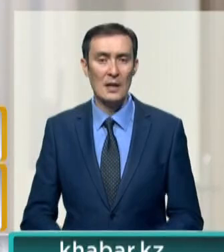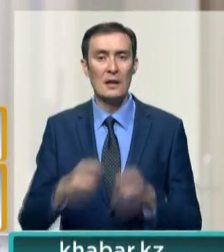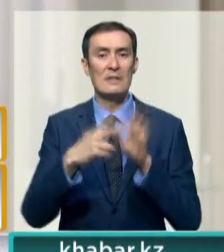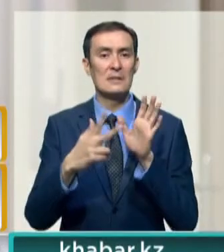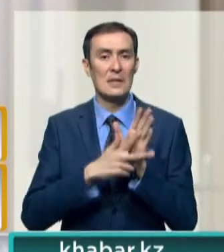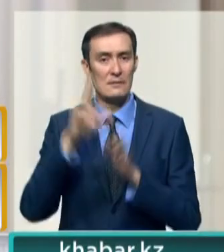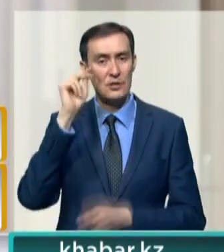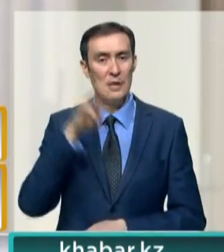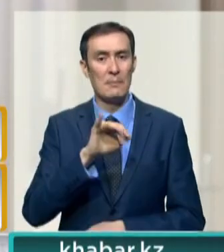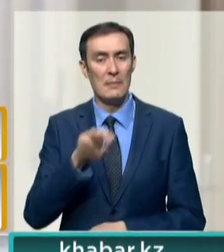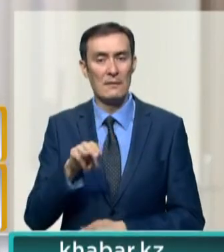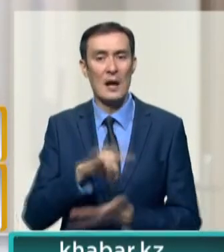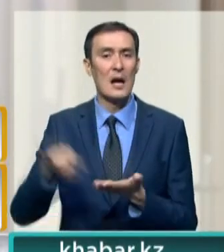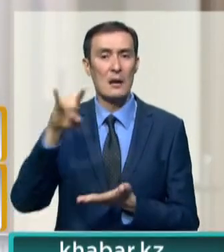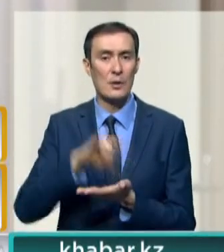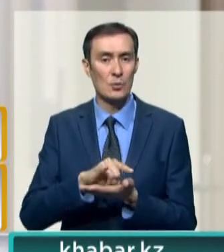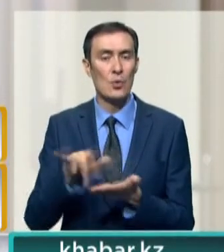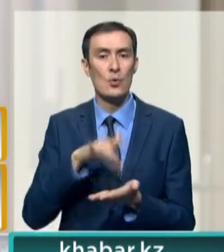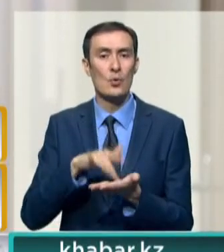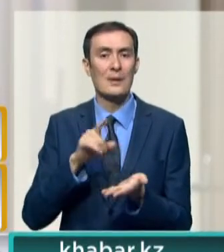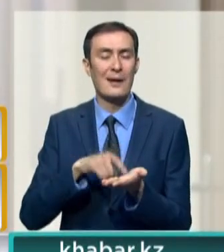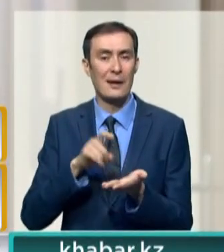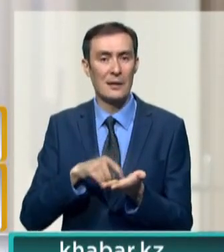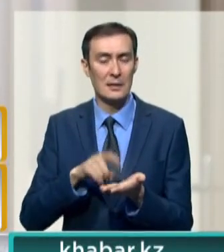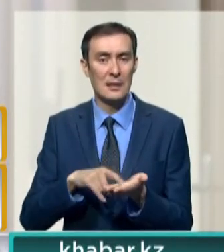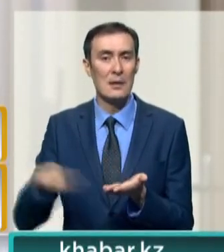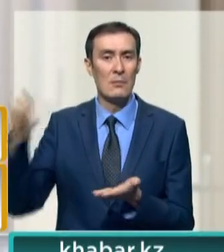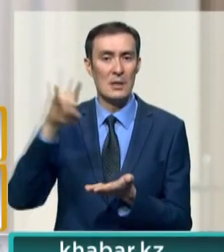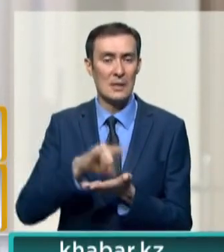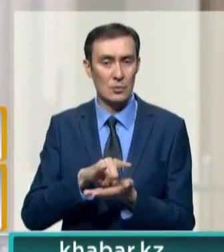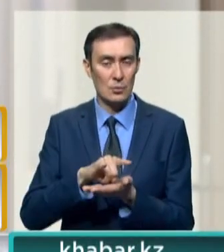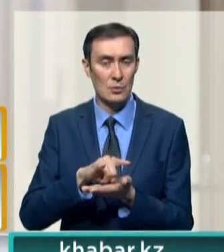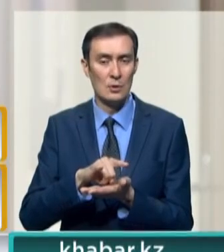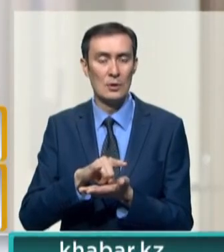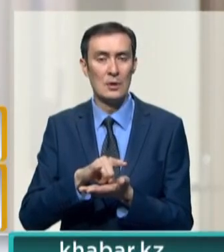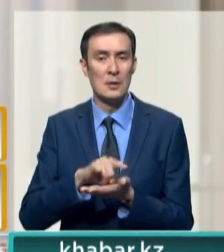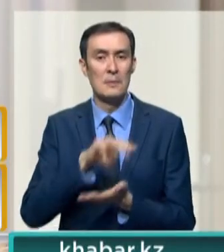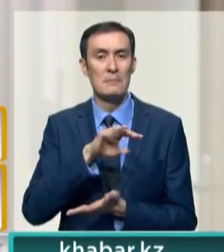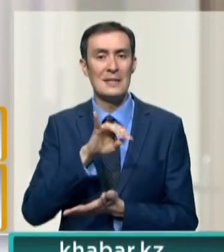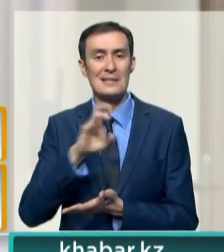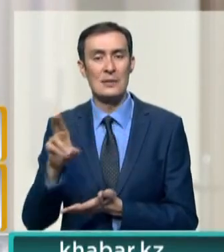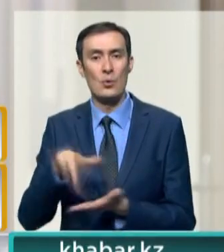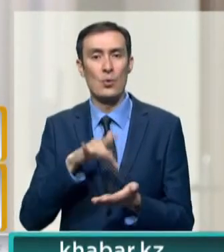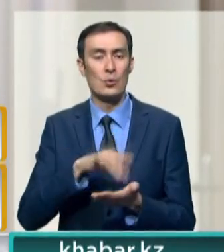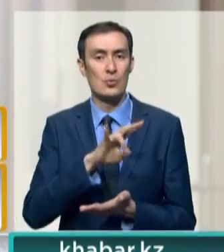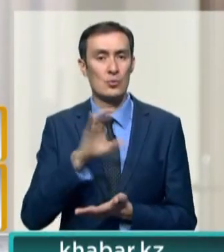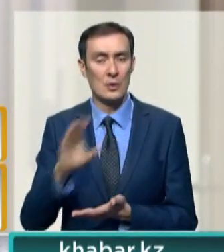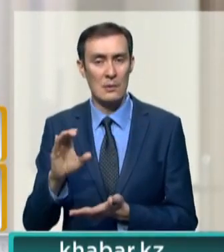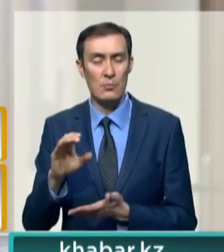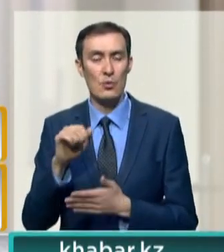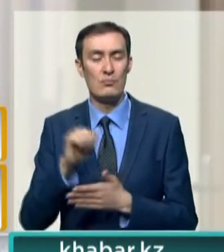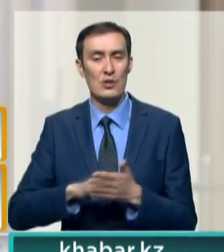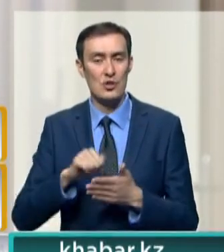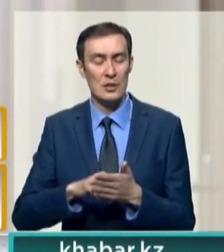18 числа в аэропорту Караганды совершил посадку рейс Минск-Нур-Султан. По объективным